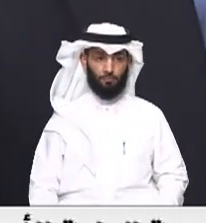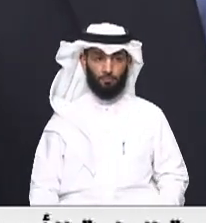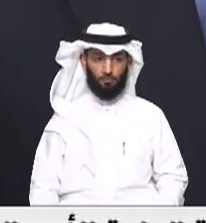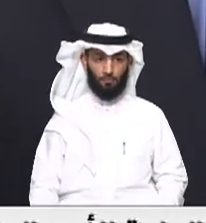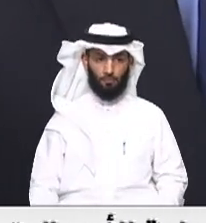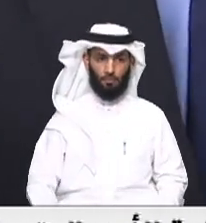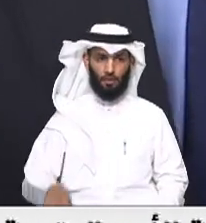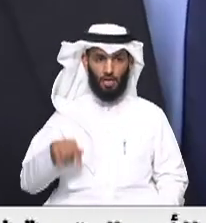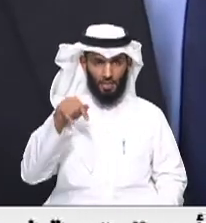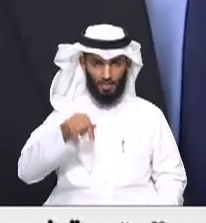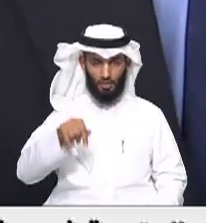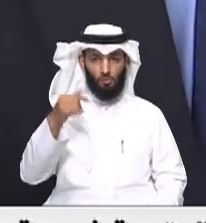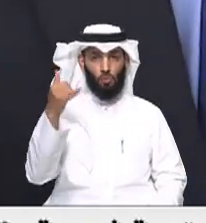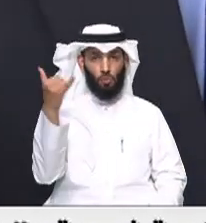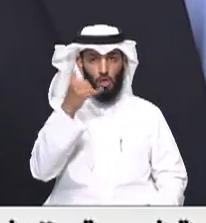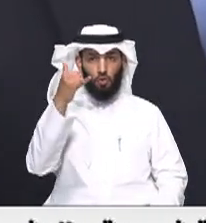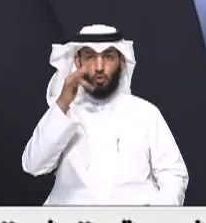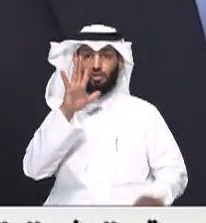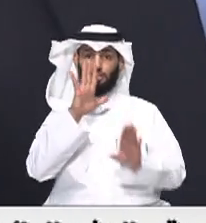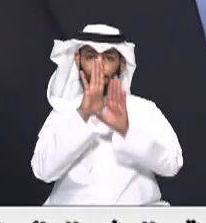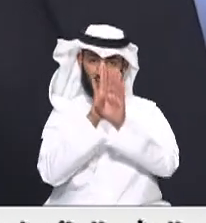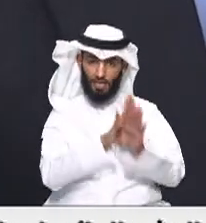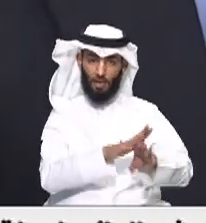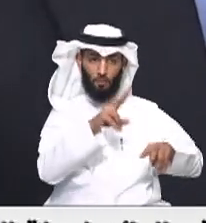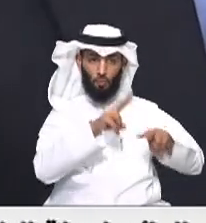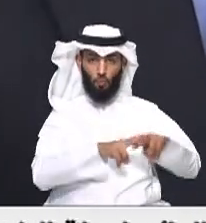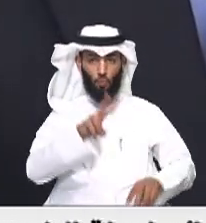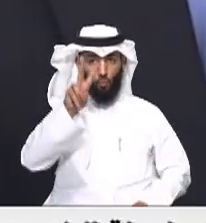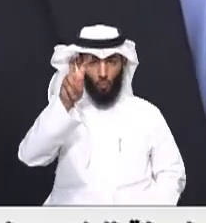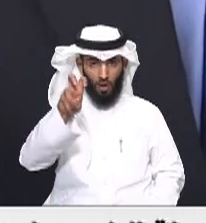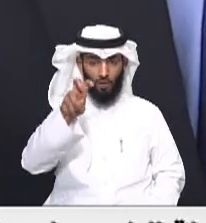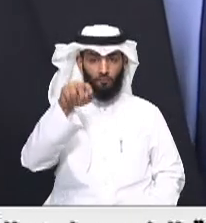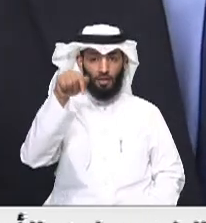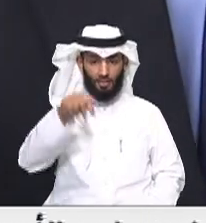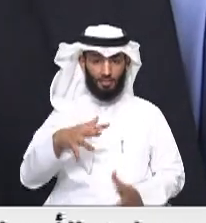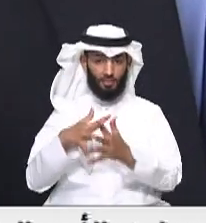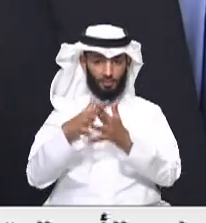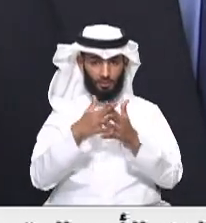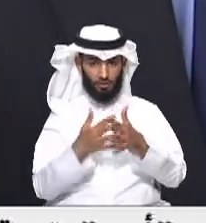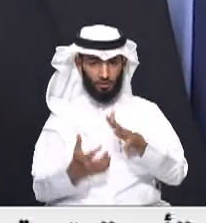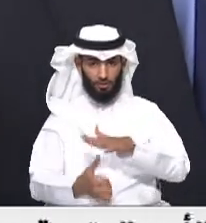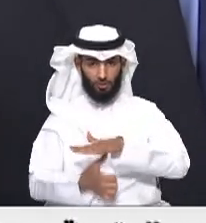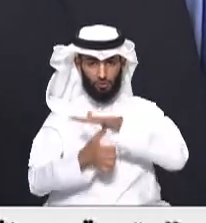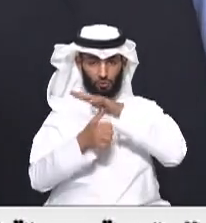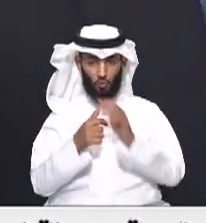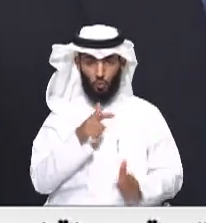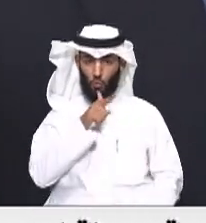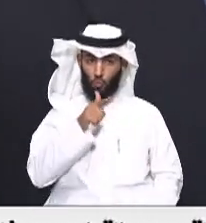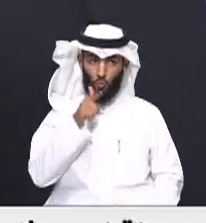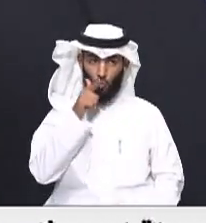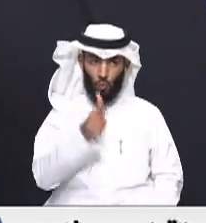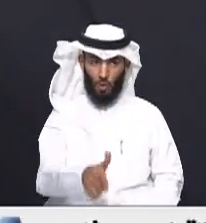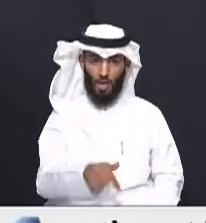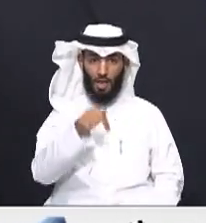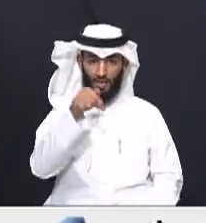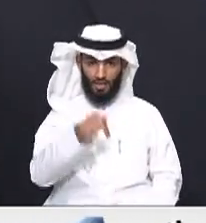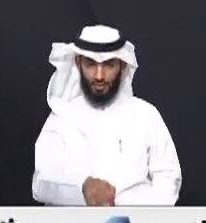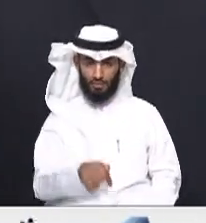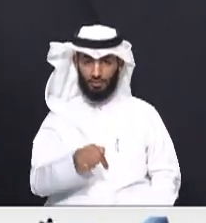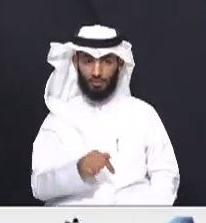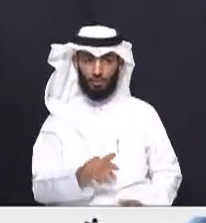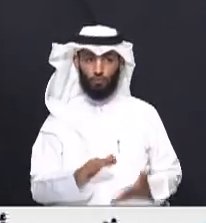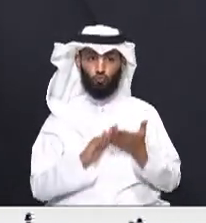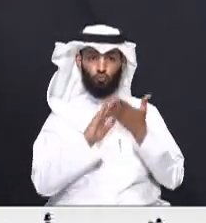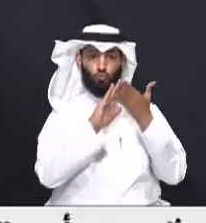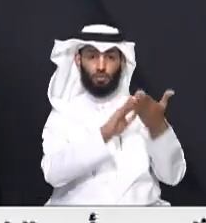بإيقاف الدعم كما ذكر جو بايدن الرئيس الأمريكي، إيقاف الدعم للجهتين المتقاتلتين